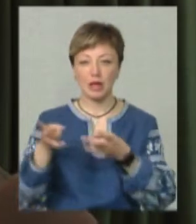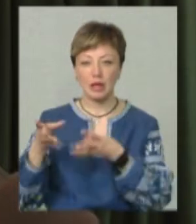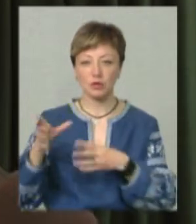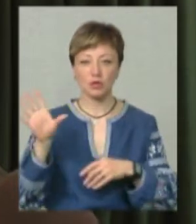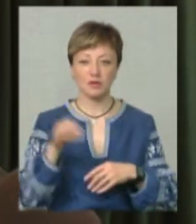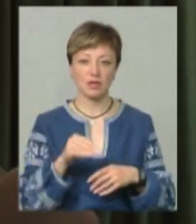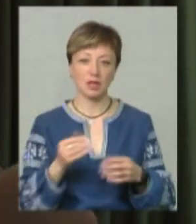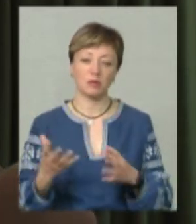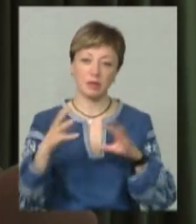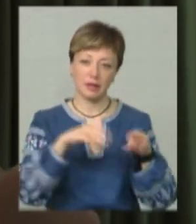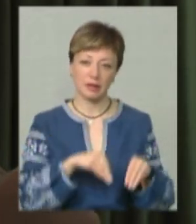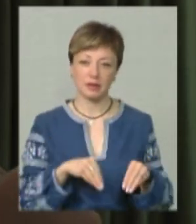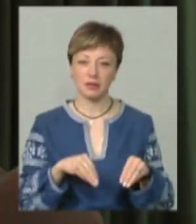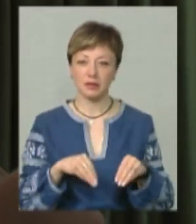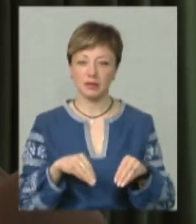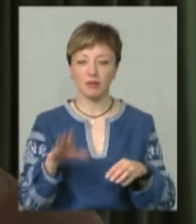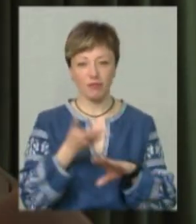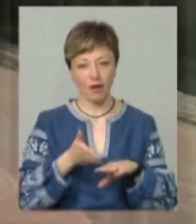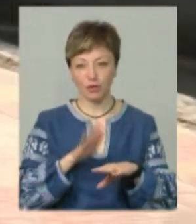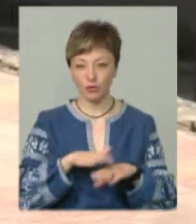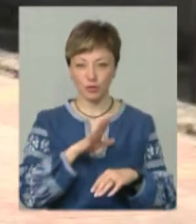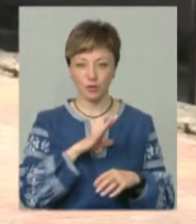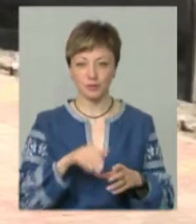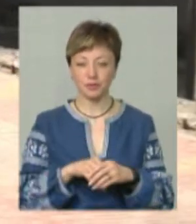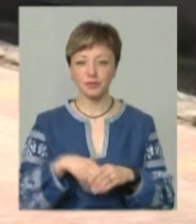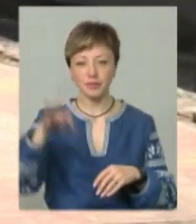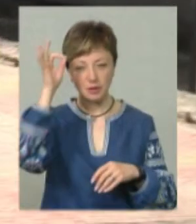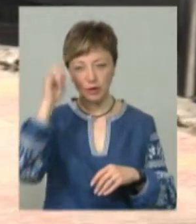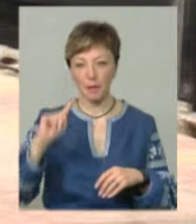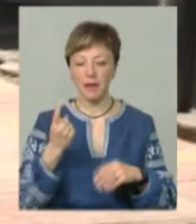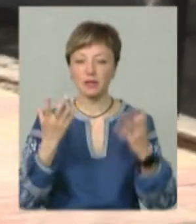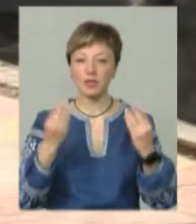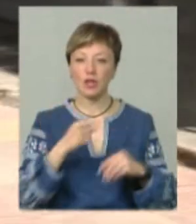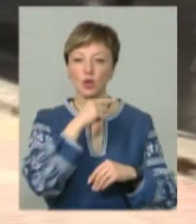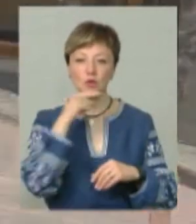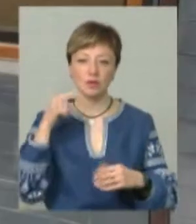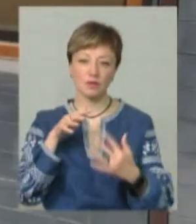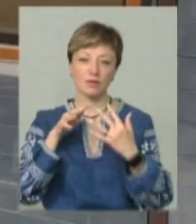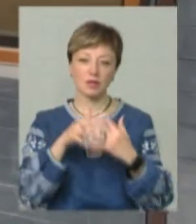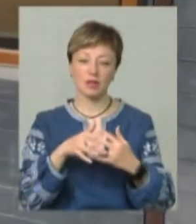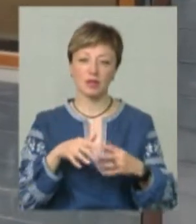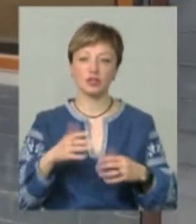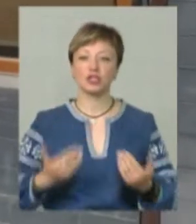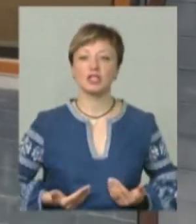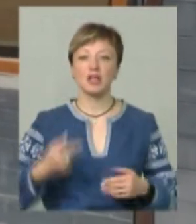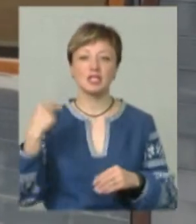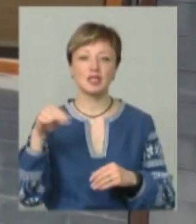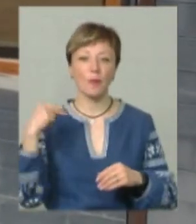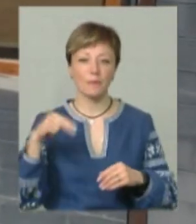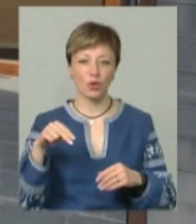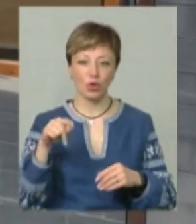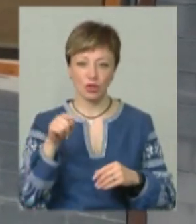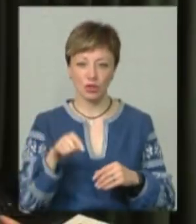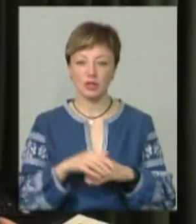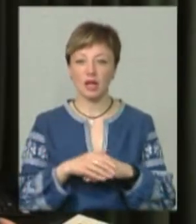і це було важко. Так згадує перший день російського повномасштабного вторгнення жителька Запоріжжя Олена